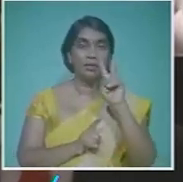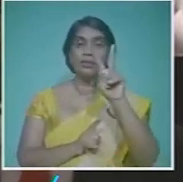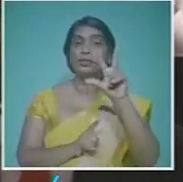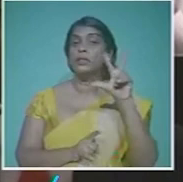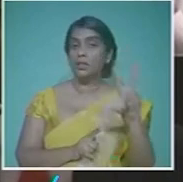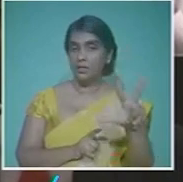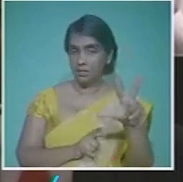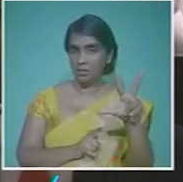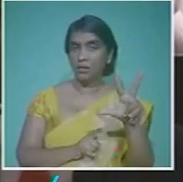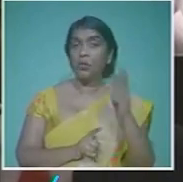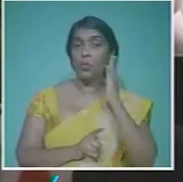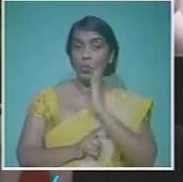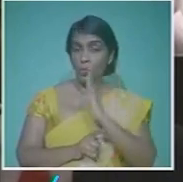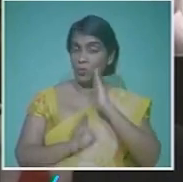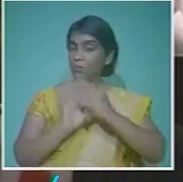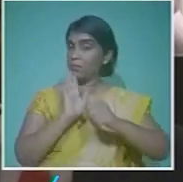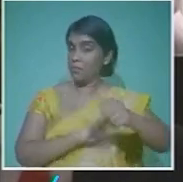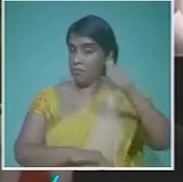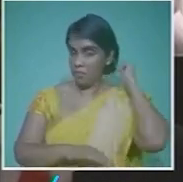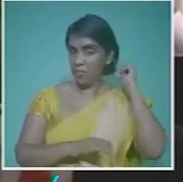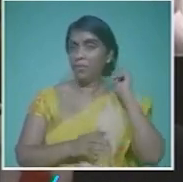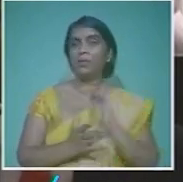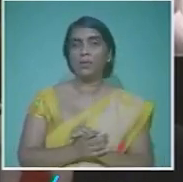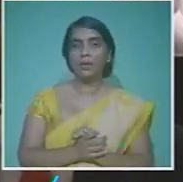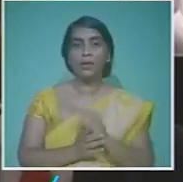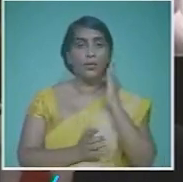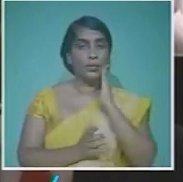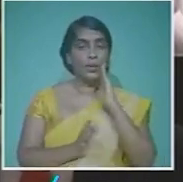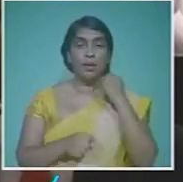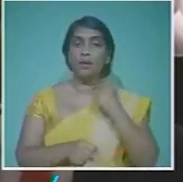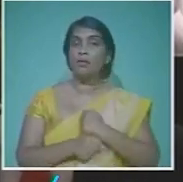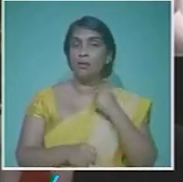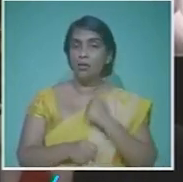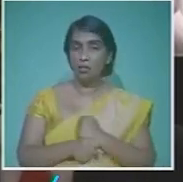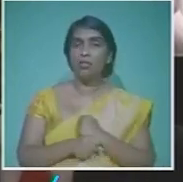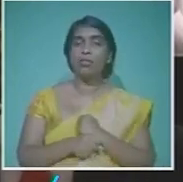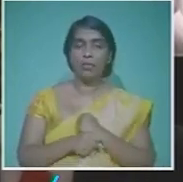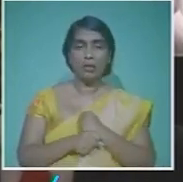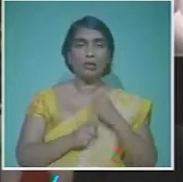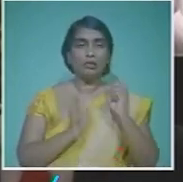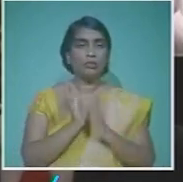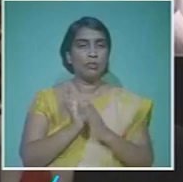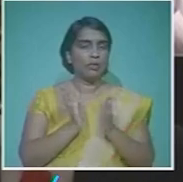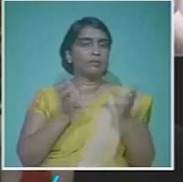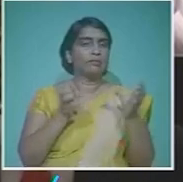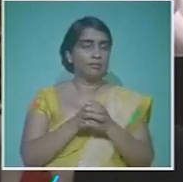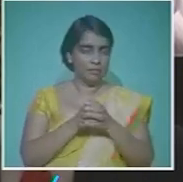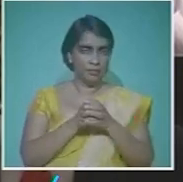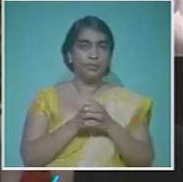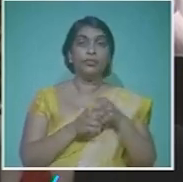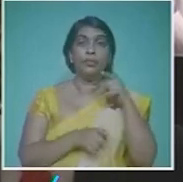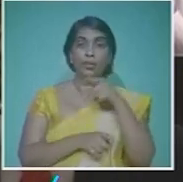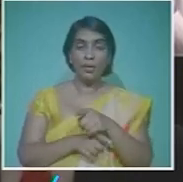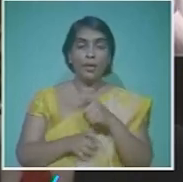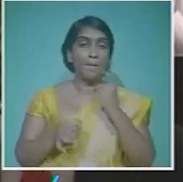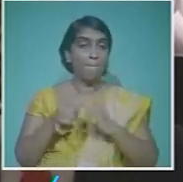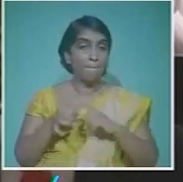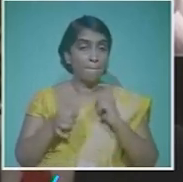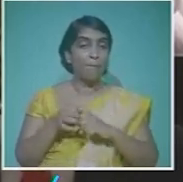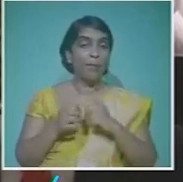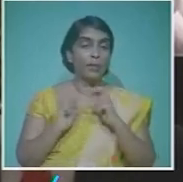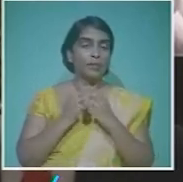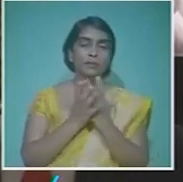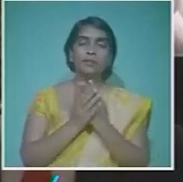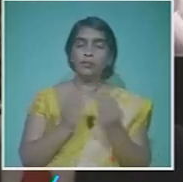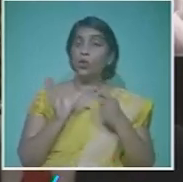1828 දී සුද්දගේ කාලේ ඉංග්‍රීසි ආණ්ඩුව කෝල්බ්‍රුක් කොමිසම පත් කරලා එවන්නේ මෙන්න මේ ප්‍රශ්නෙට උත්තරයක්